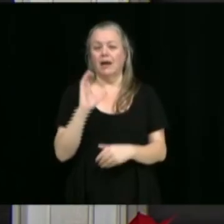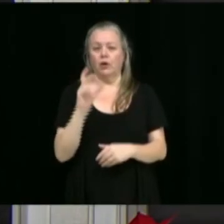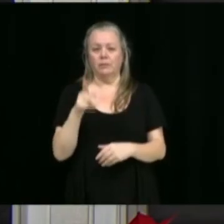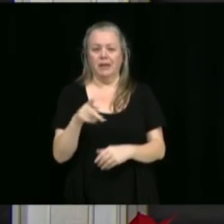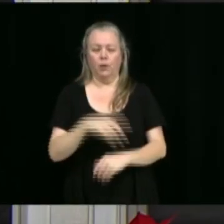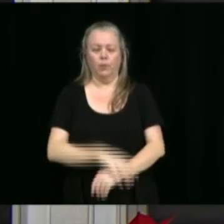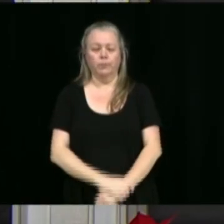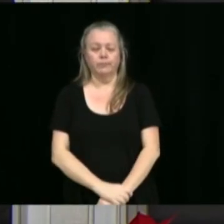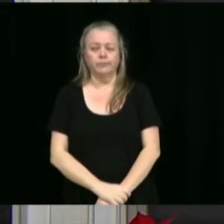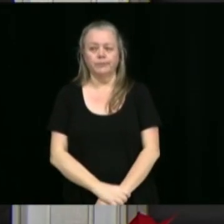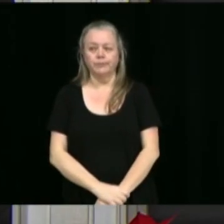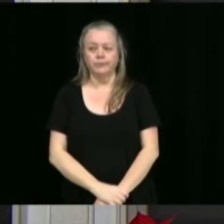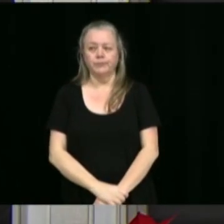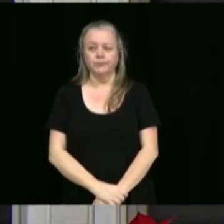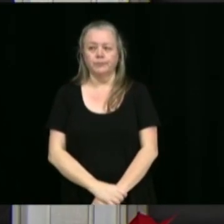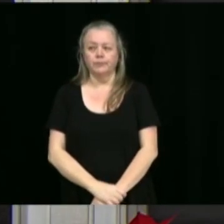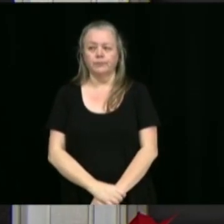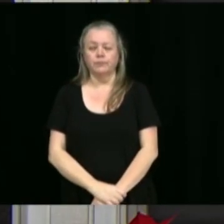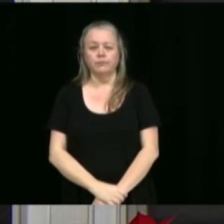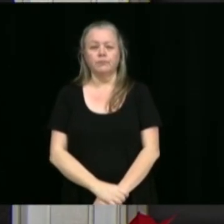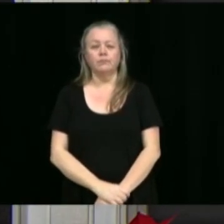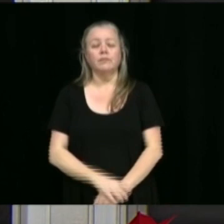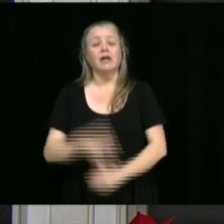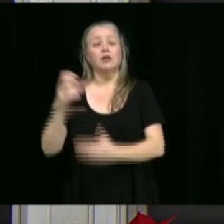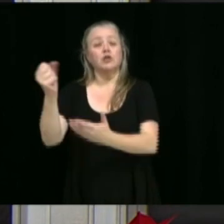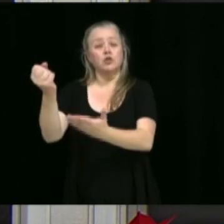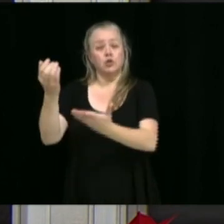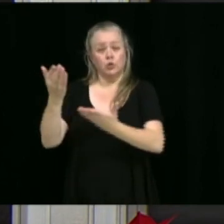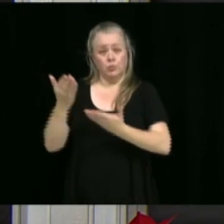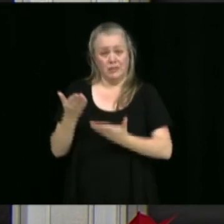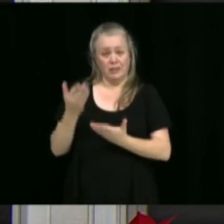Caroline Pilon. Soumission reçue en vue de la